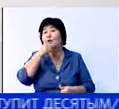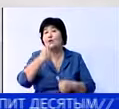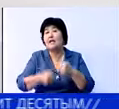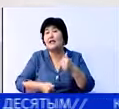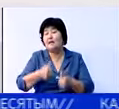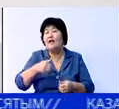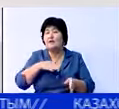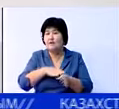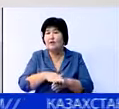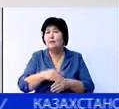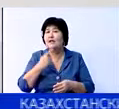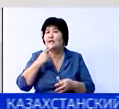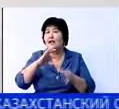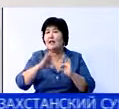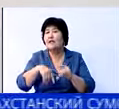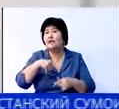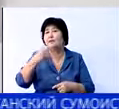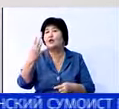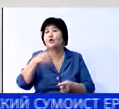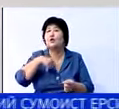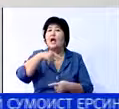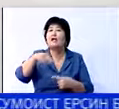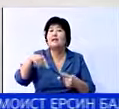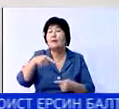соревнованиях выполнила сложнейший элемент четверной